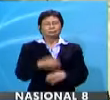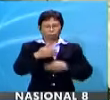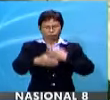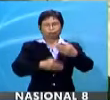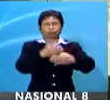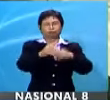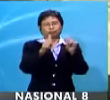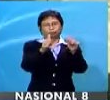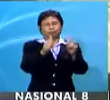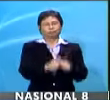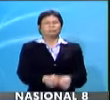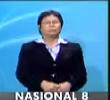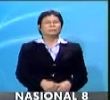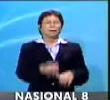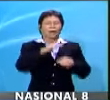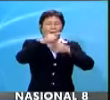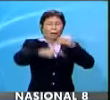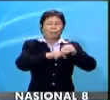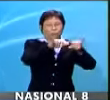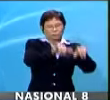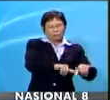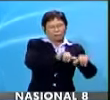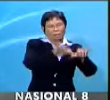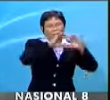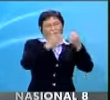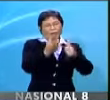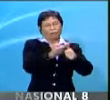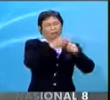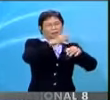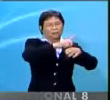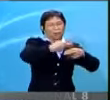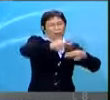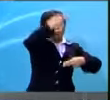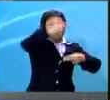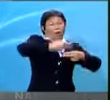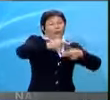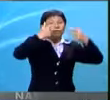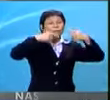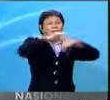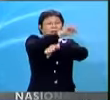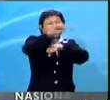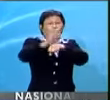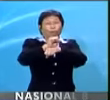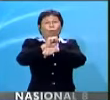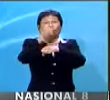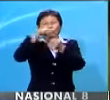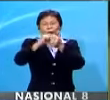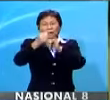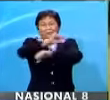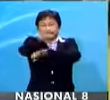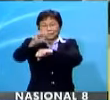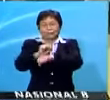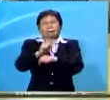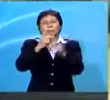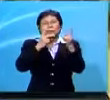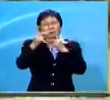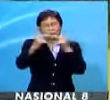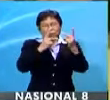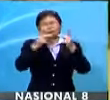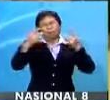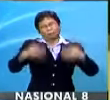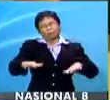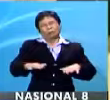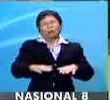prog menyentuh soal penginapan kelas pertama di hotel-hotel terkemuka untuk atlet di Singapura Beliau berkata walaupun